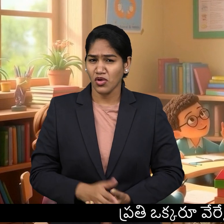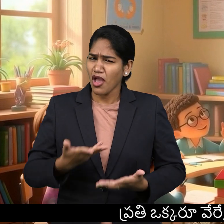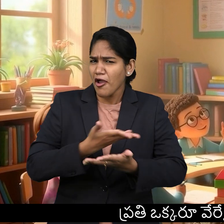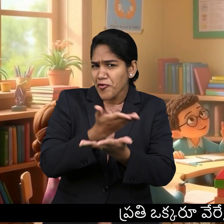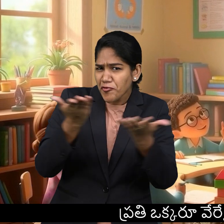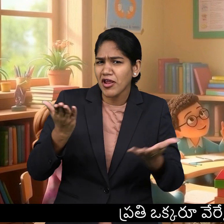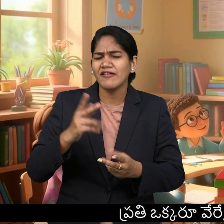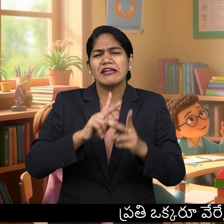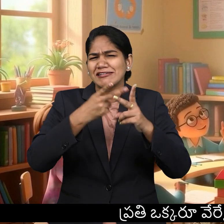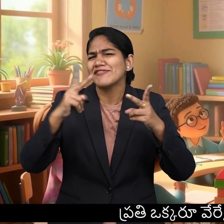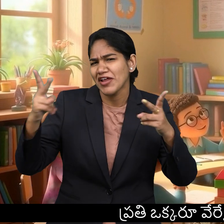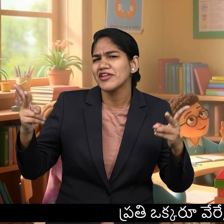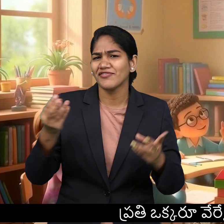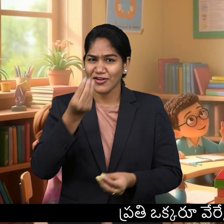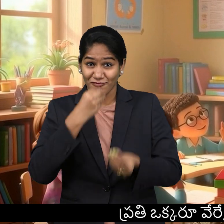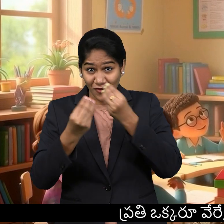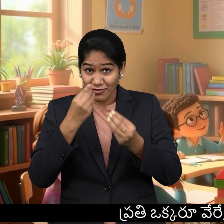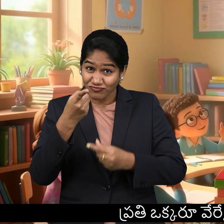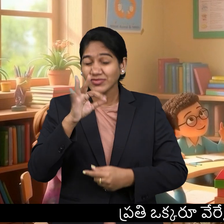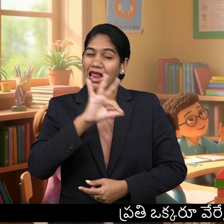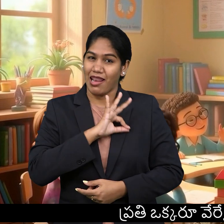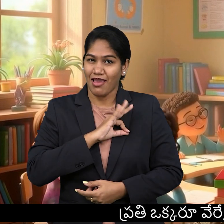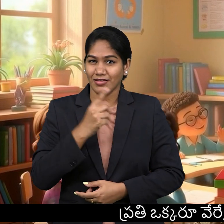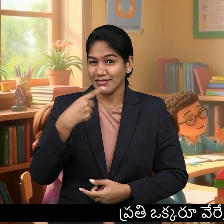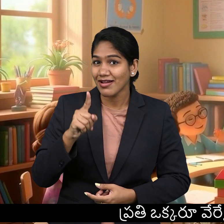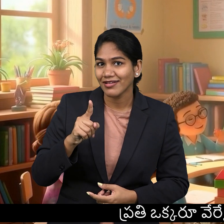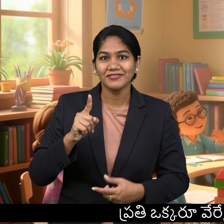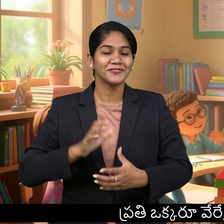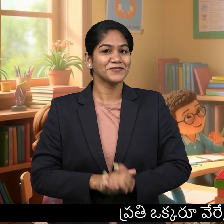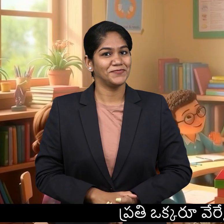ప్రతి ఒక్కరూ వేర్వేరు ఆహారాలను ఇష్టపడతారు.